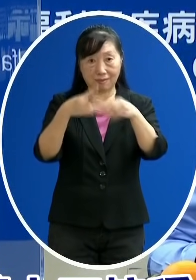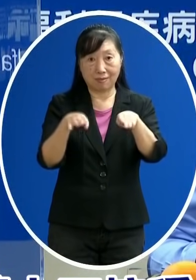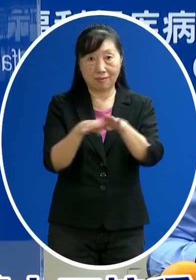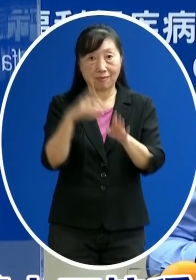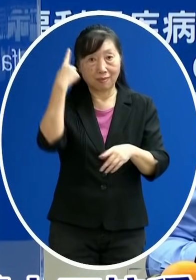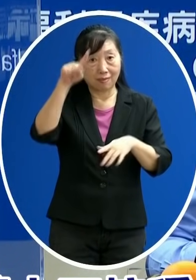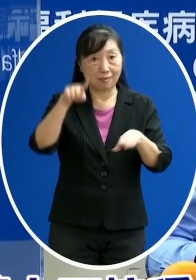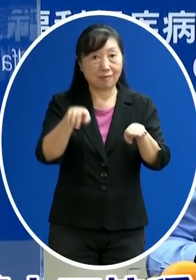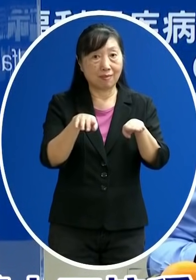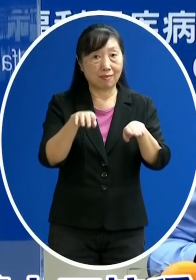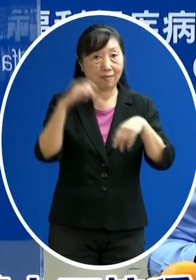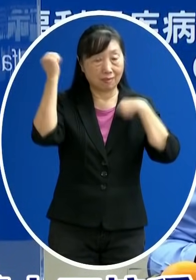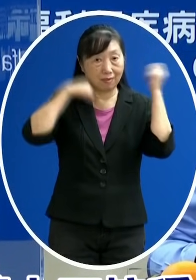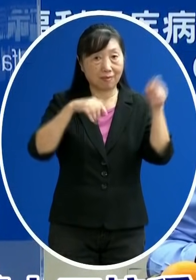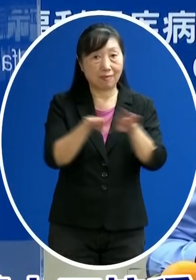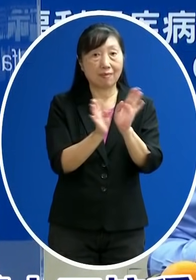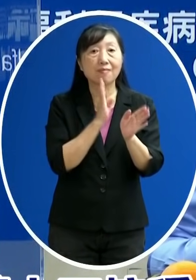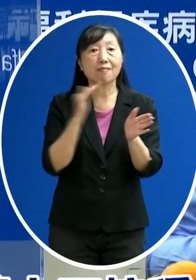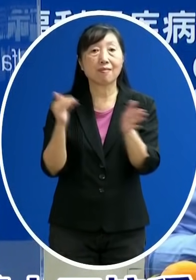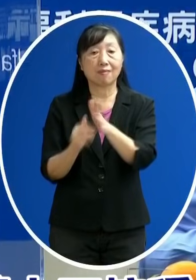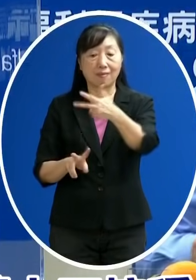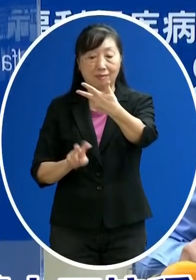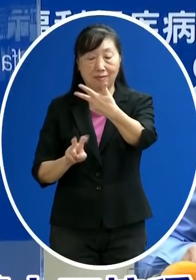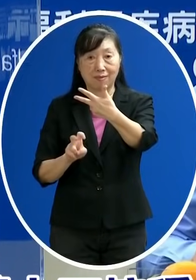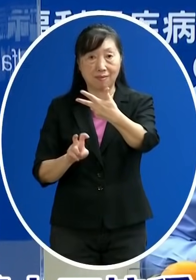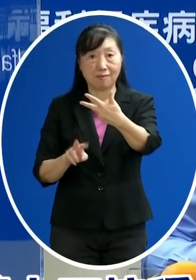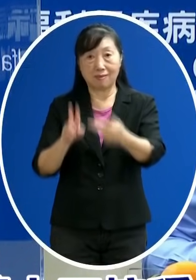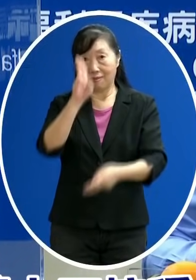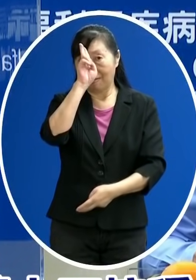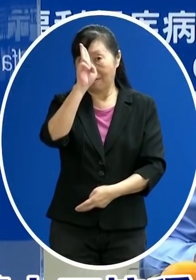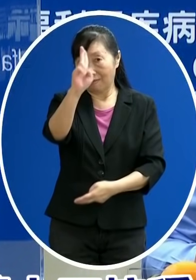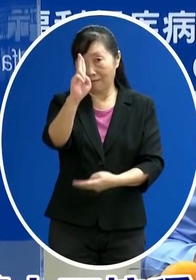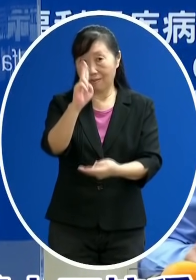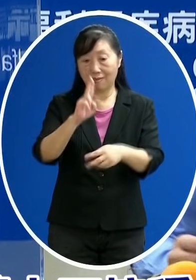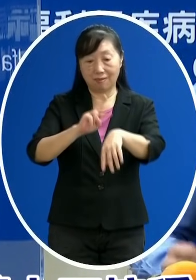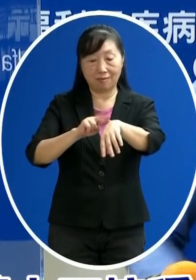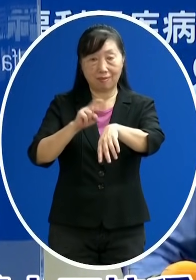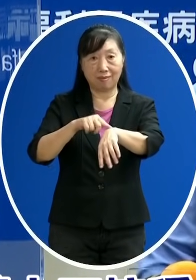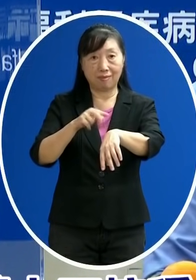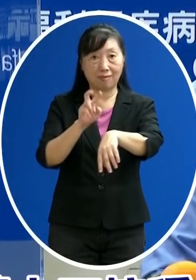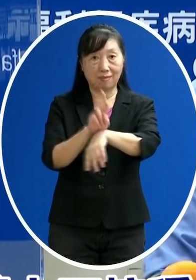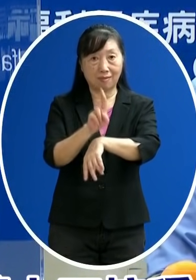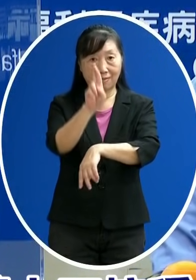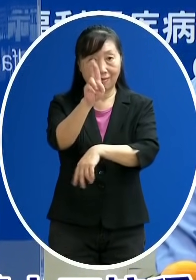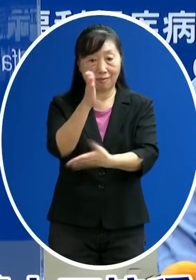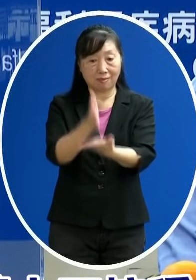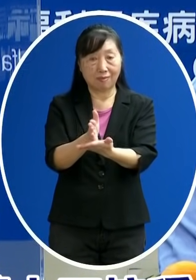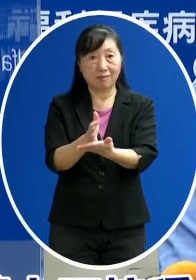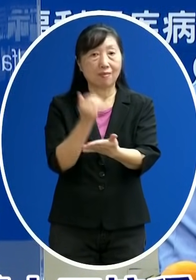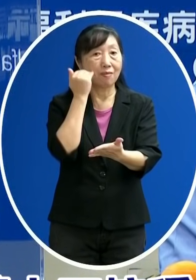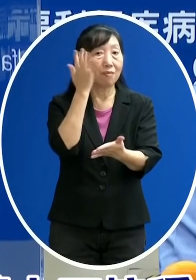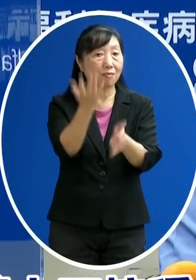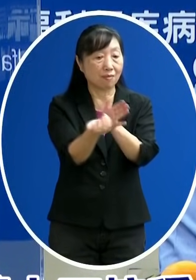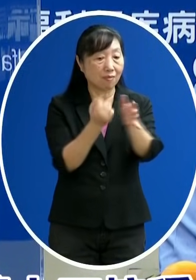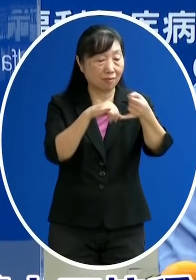到7月22日的中午12点截止。那有来预约的哈，那符合